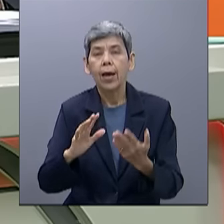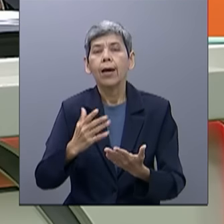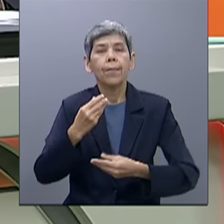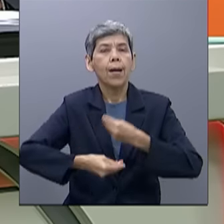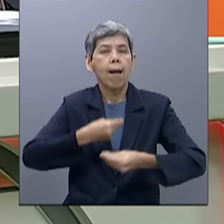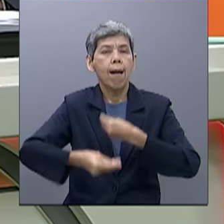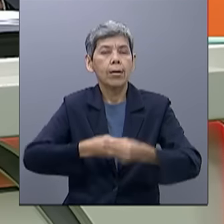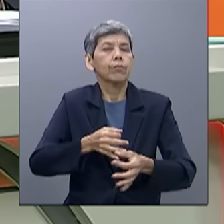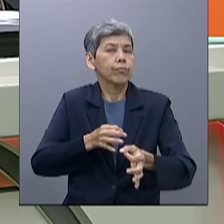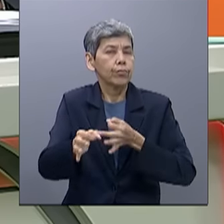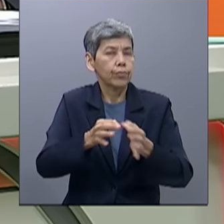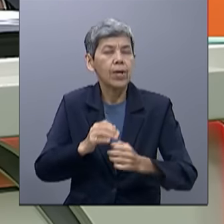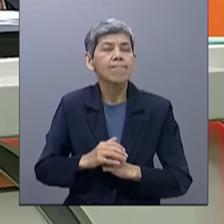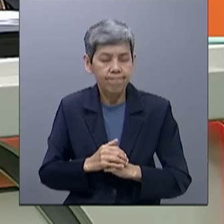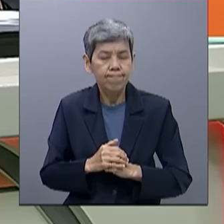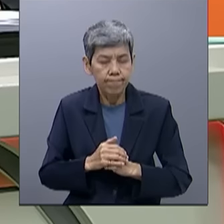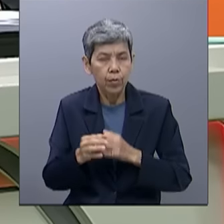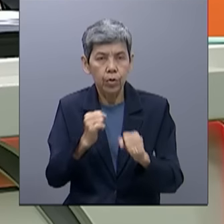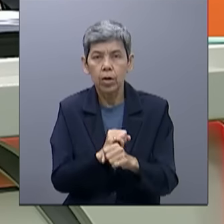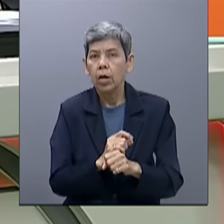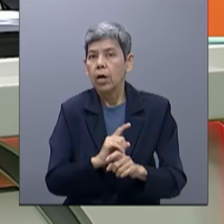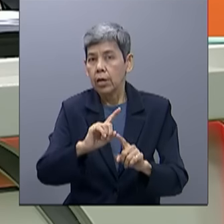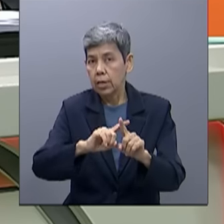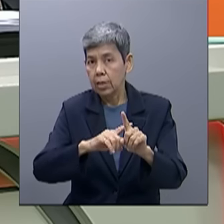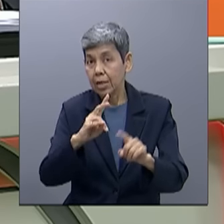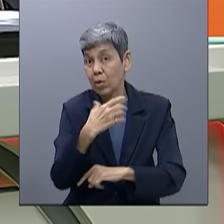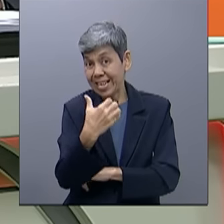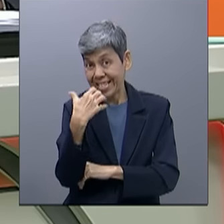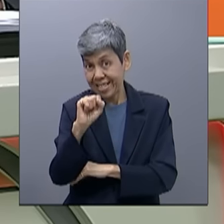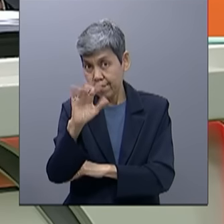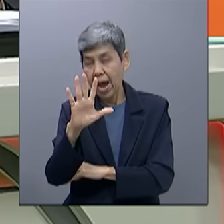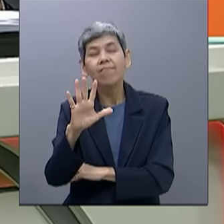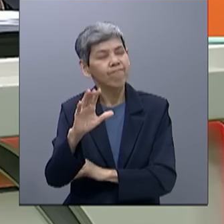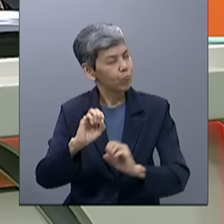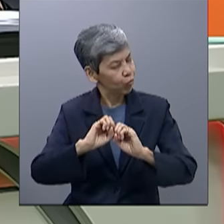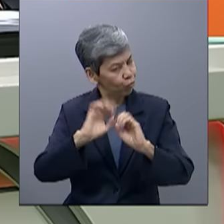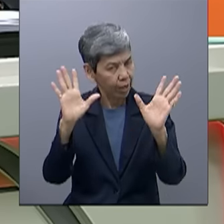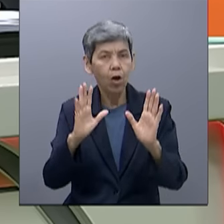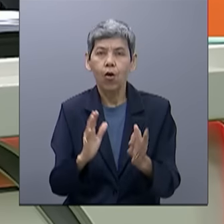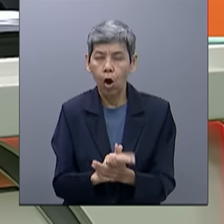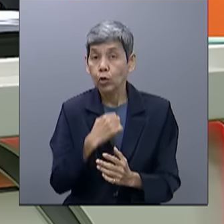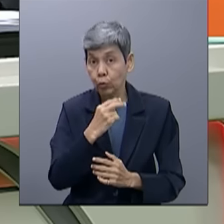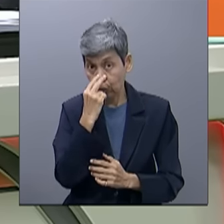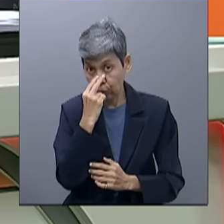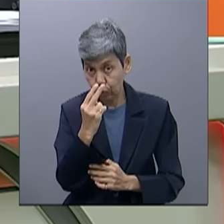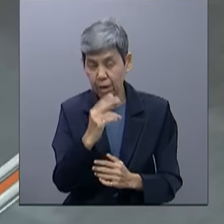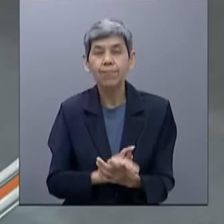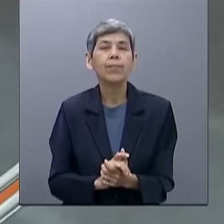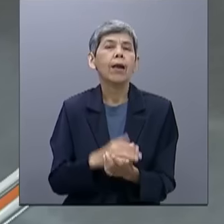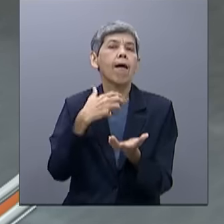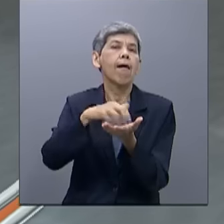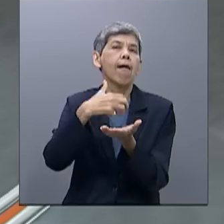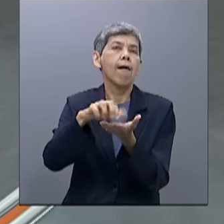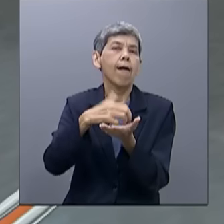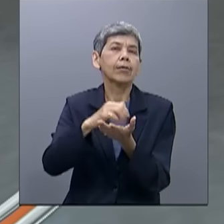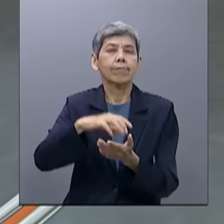ชย์ได้ชี้แจงความคืบหน้านะคะ15กรกฎาคมนี้ได้ความชัดเจนอย่างแน่นอนค่ะติดตามจากคุณอัชราโพสีรายงานสดเข้